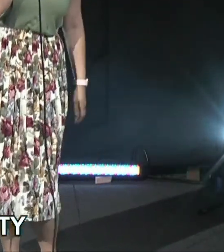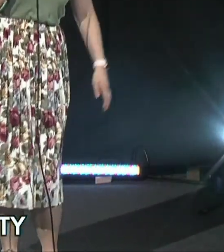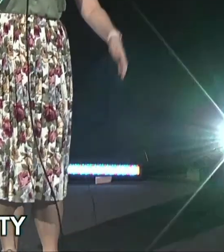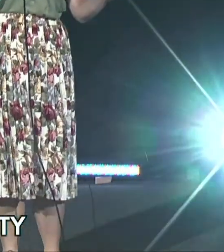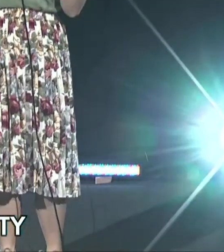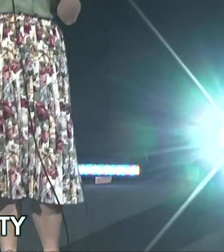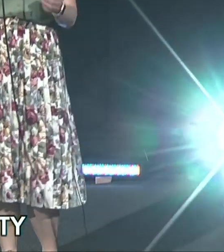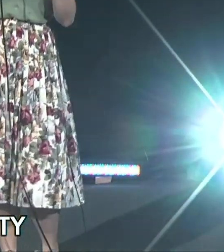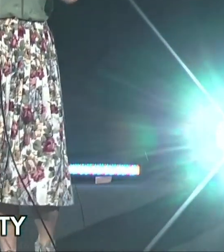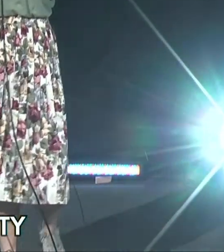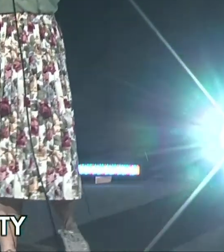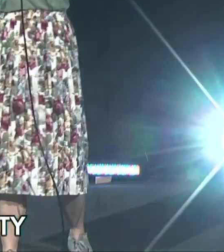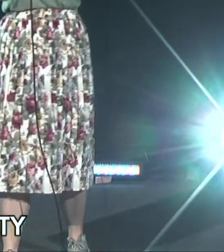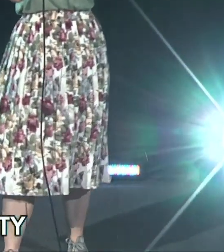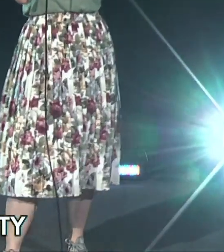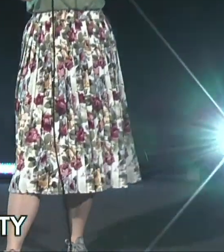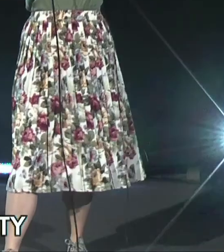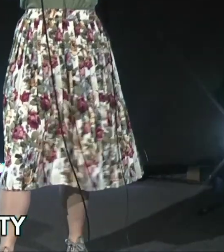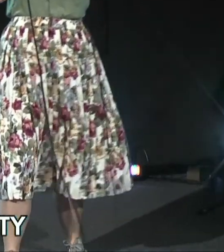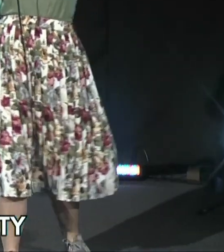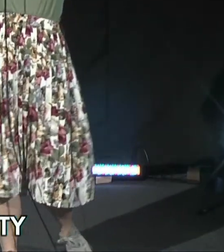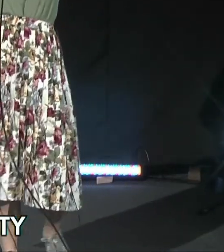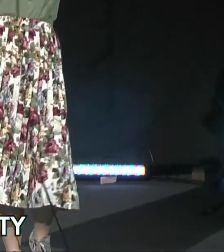razem powiedzmy taką modlitwę. Panie Jezu,